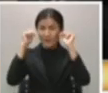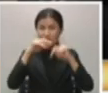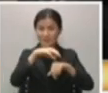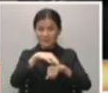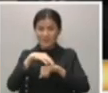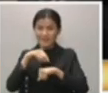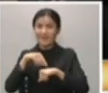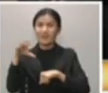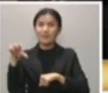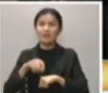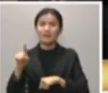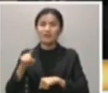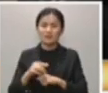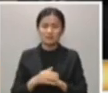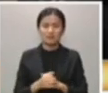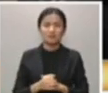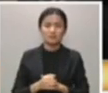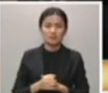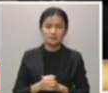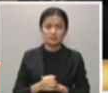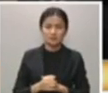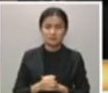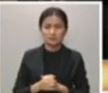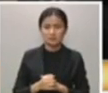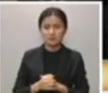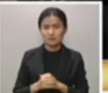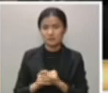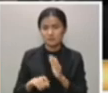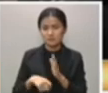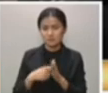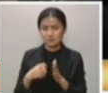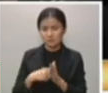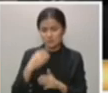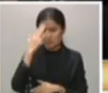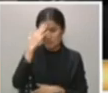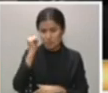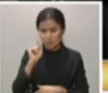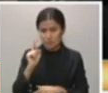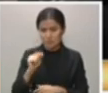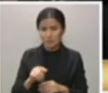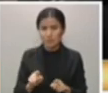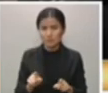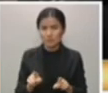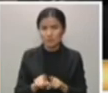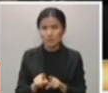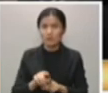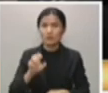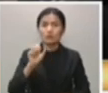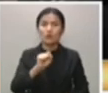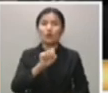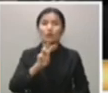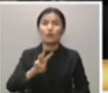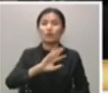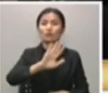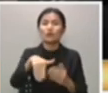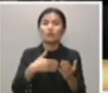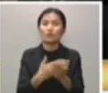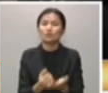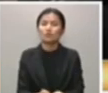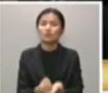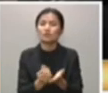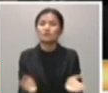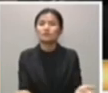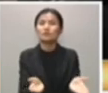ราะมือถือนะฮะจากการสนับสนุนของสว.ทั้งหมดและพวก